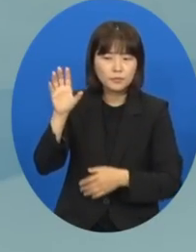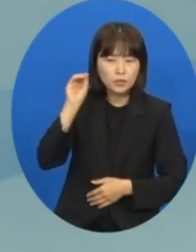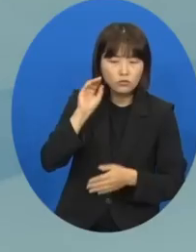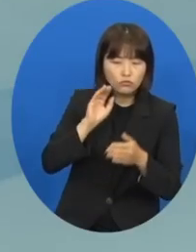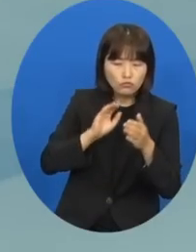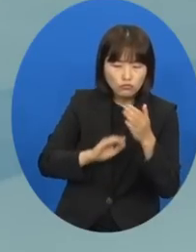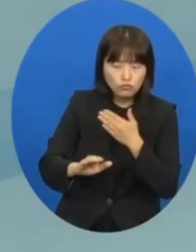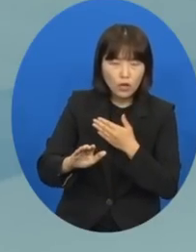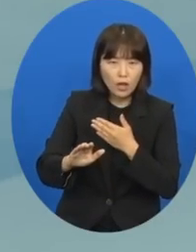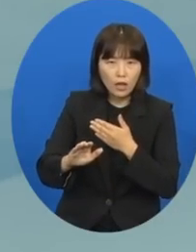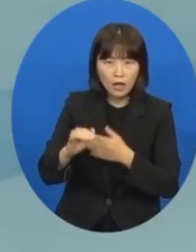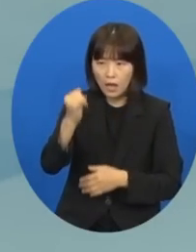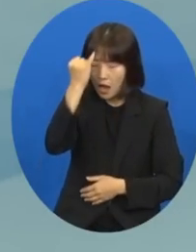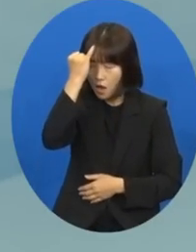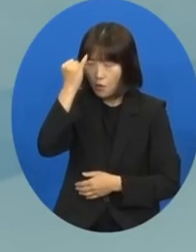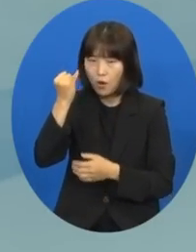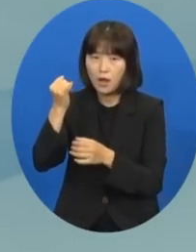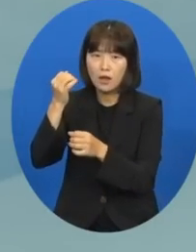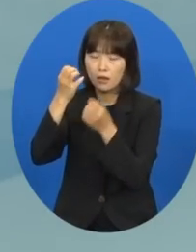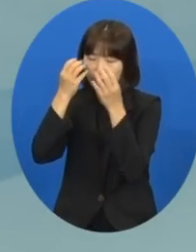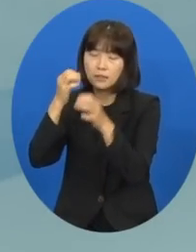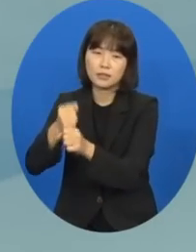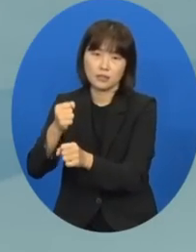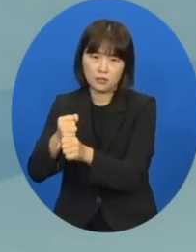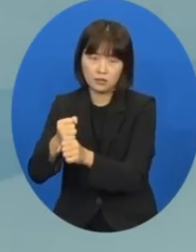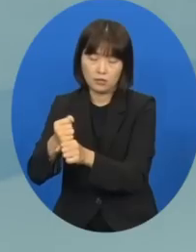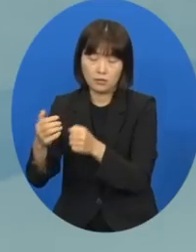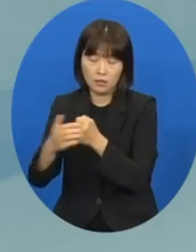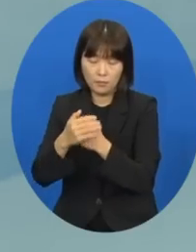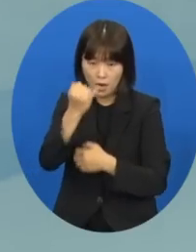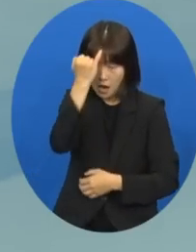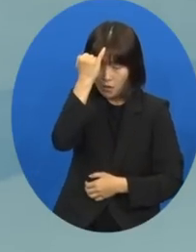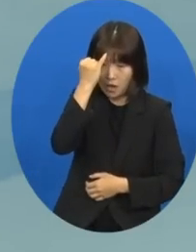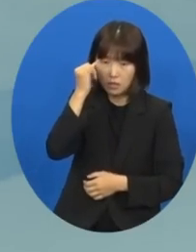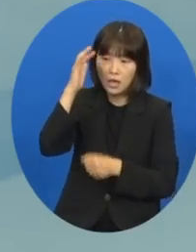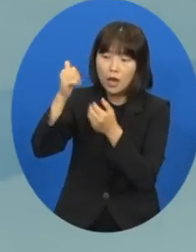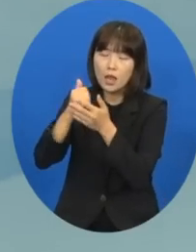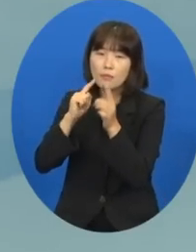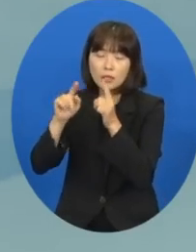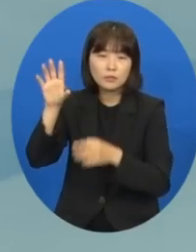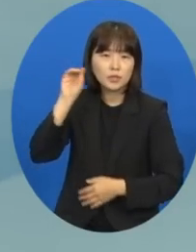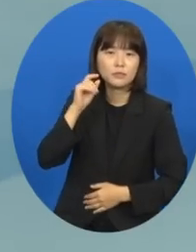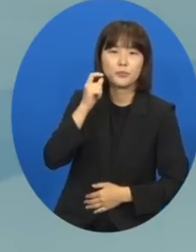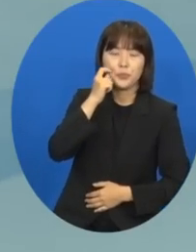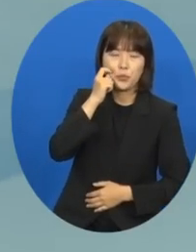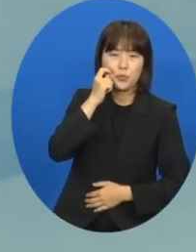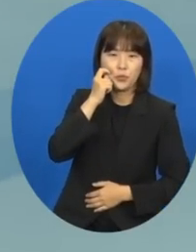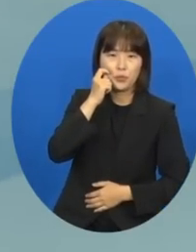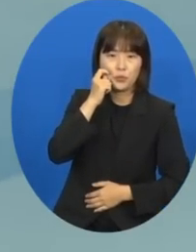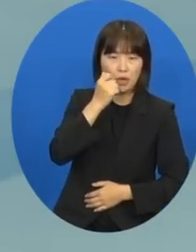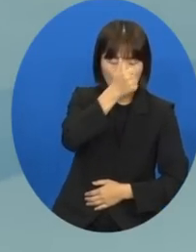그러니까 하와는 그 말씀을 듣지 못했죠. 아담에게만 전해 듣습니다.